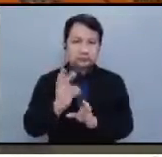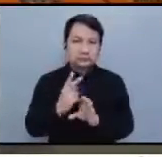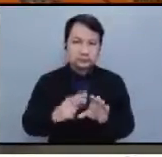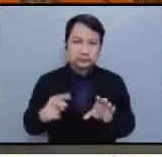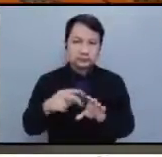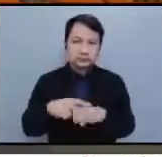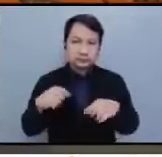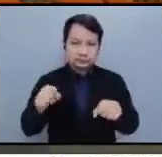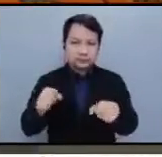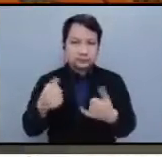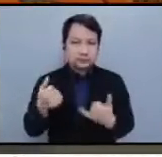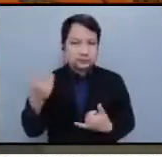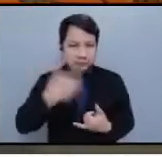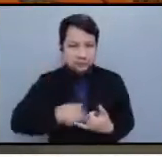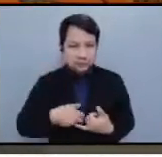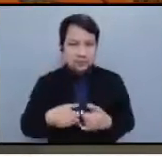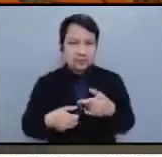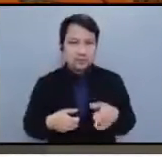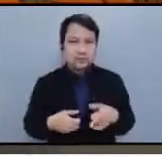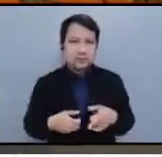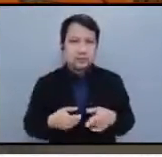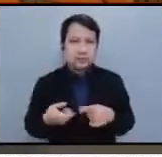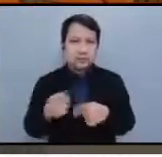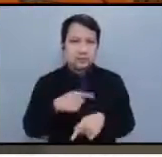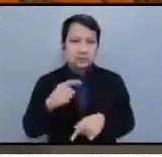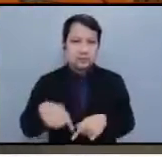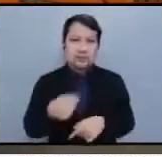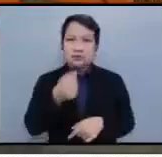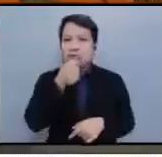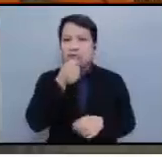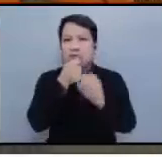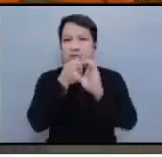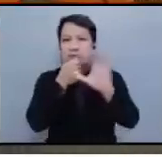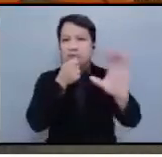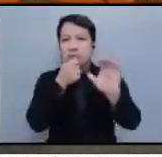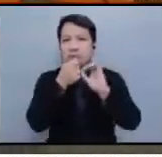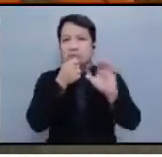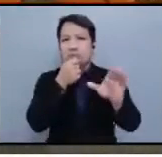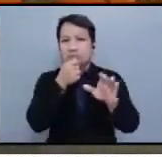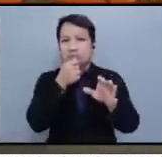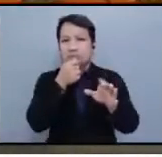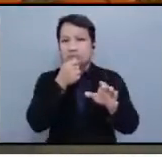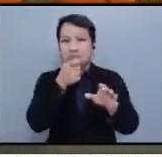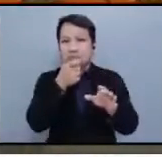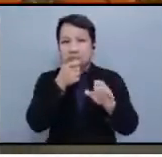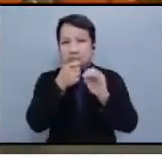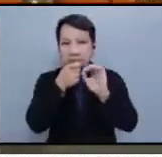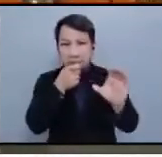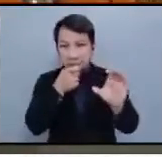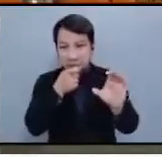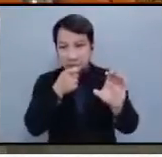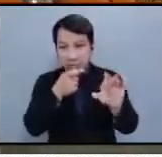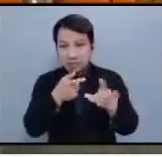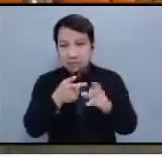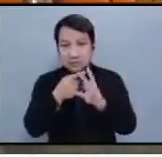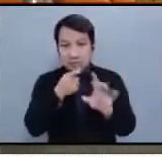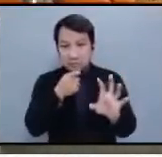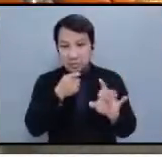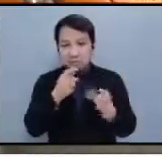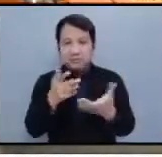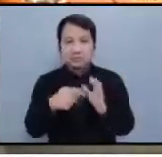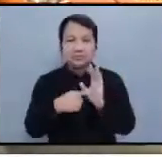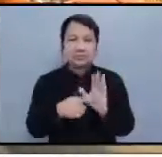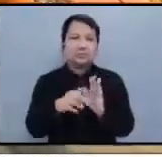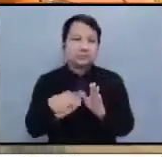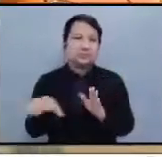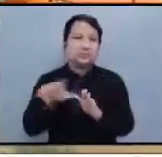yung ngayon. Meron talagang gamit na megaphone yung mga kasama MMDA para masiguro yung kaayusan dito. Mistulang busway, yun ang